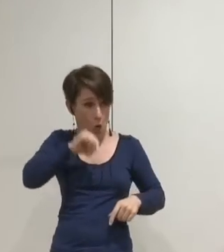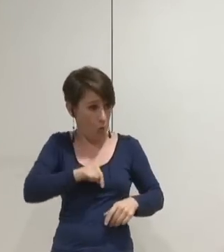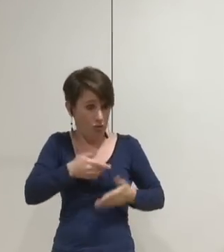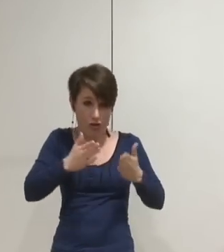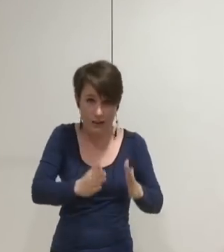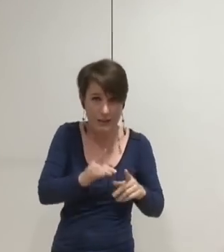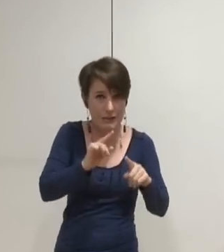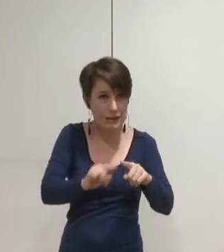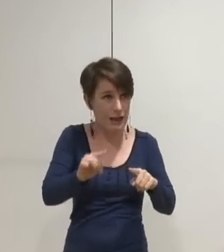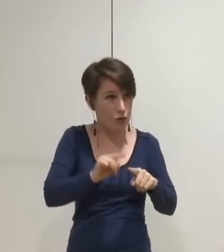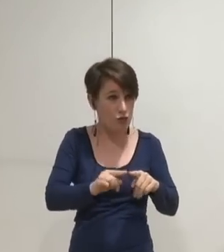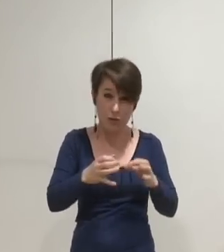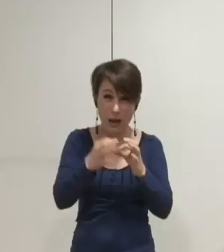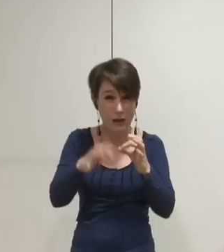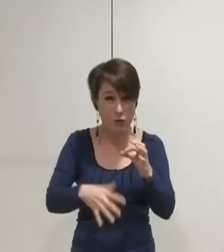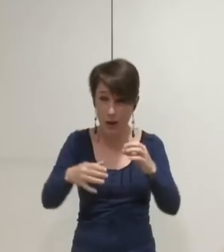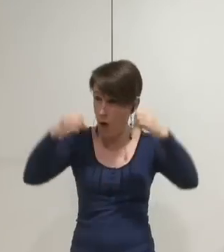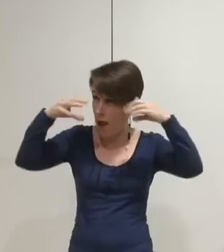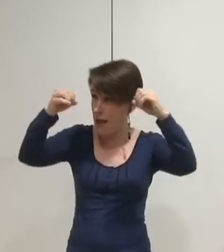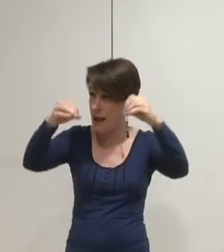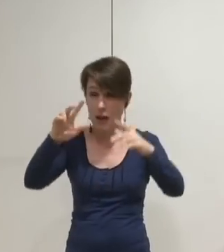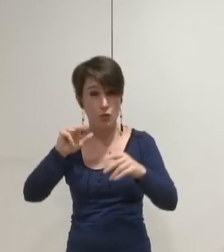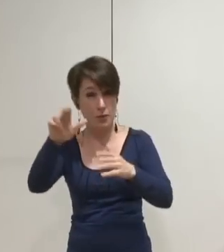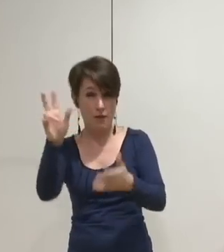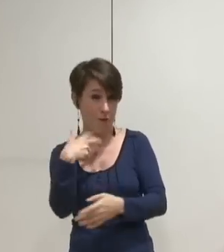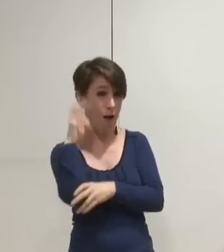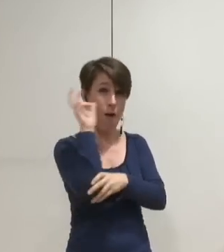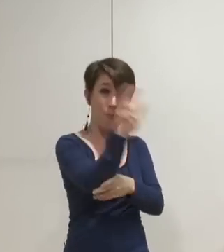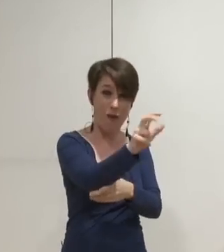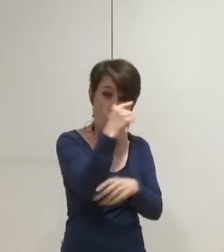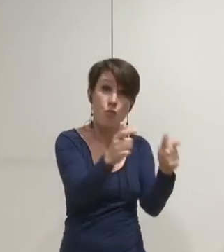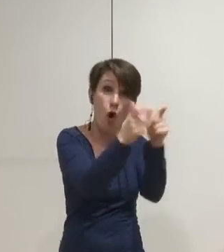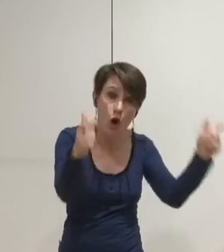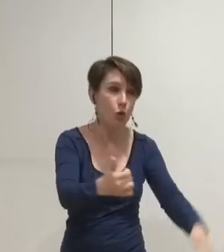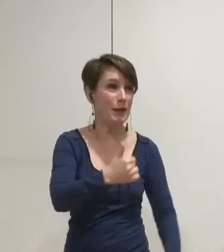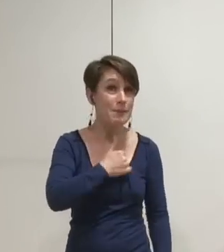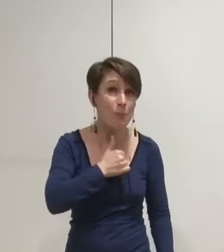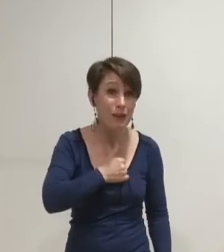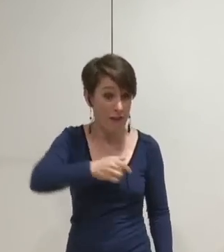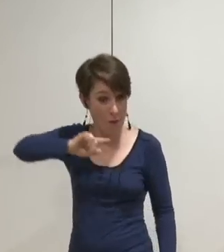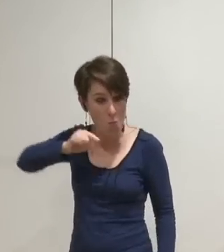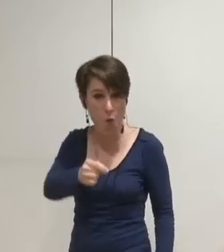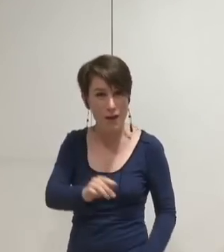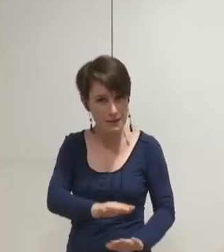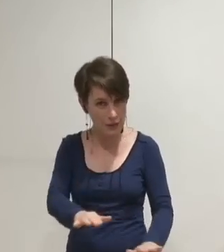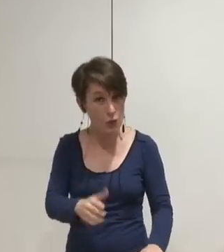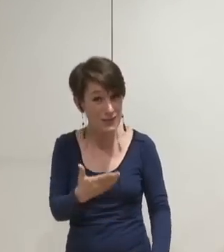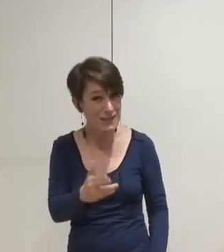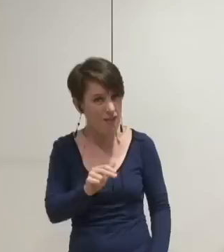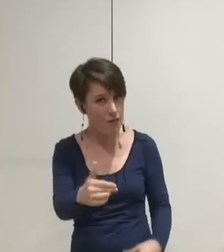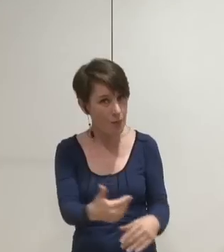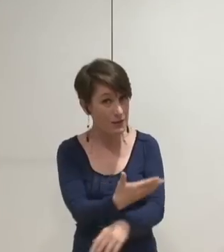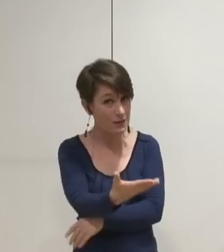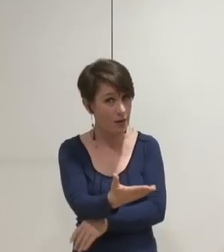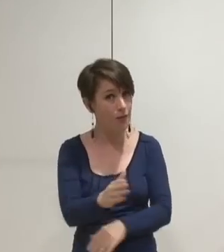privées l'éclairage public de la Ville de Grenoble parce que ça n'est rien d'autre donc Monsieur le Maire j'ai